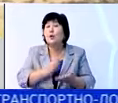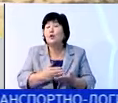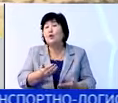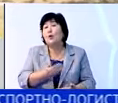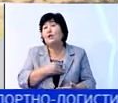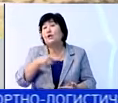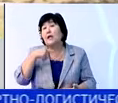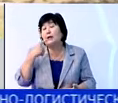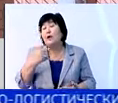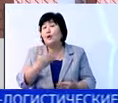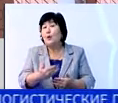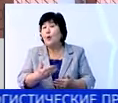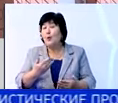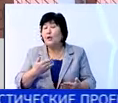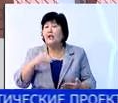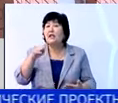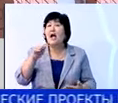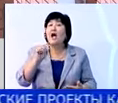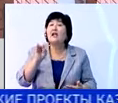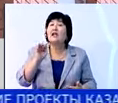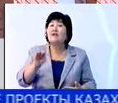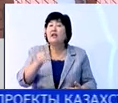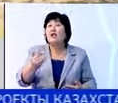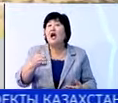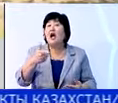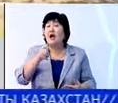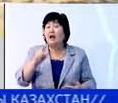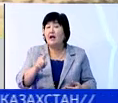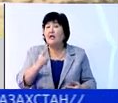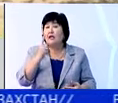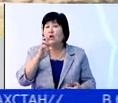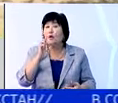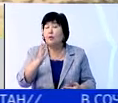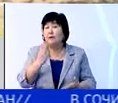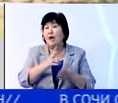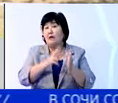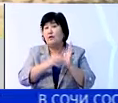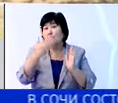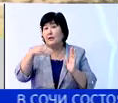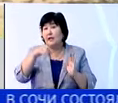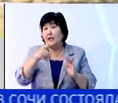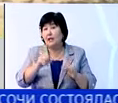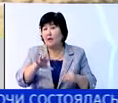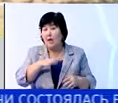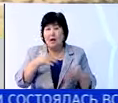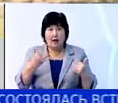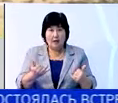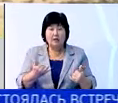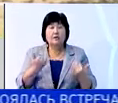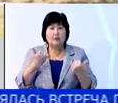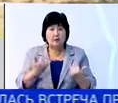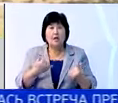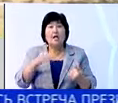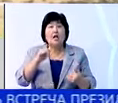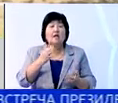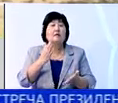Хочется отметить, до этого тариф на сжиженный газ за кубометр составлял 850 тенге около, а сейчас на сегодняшний день